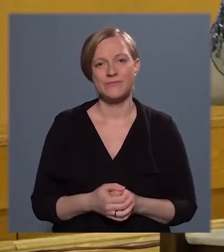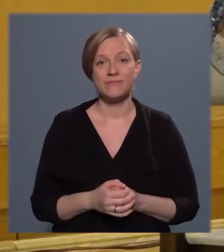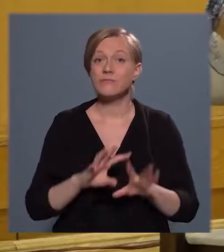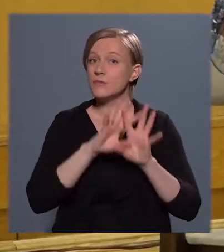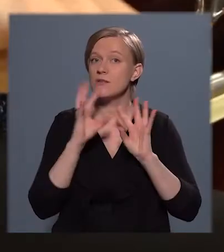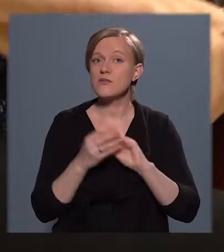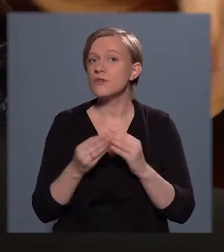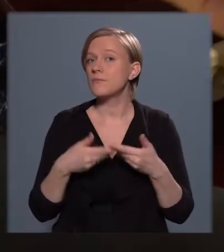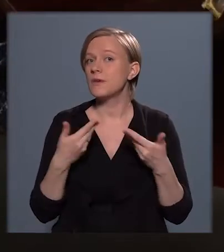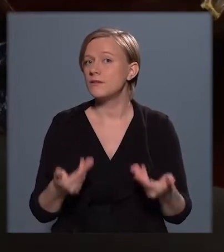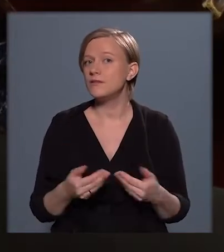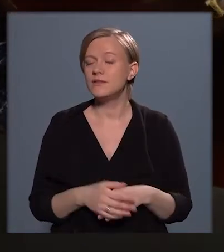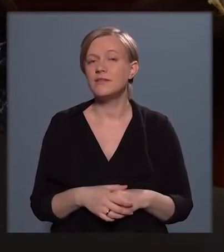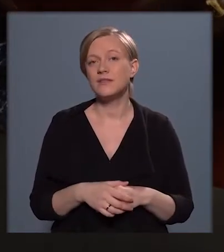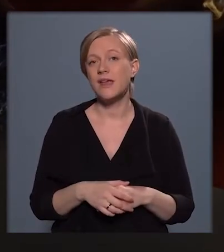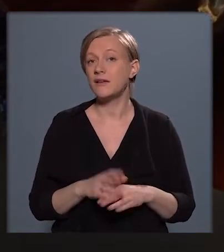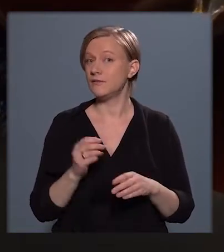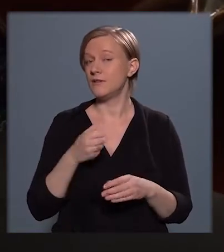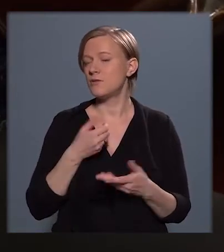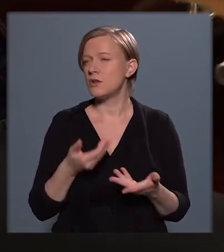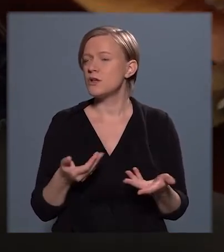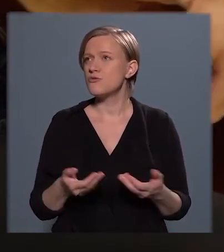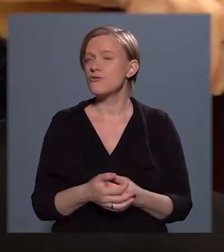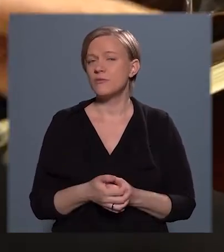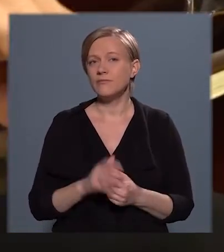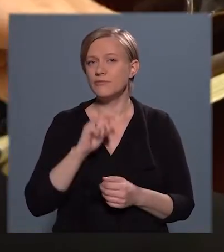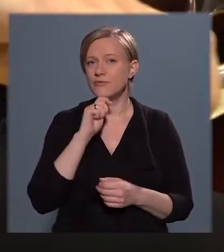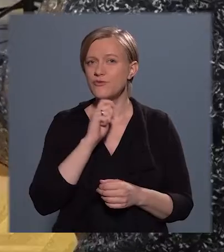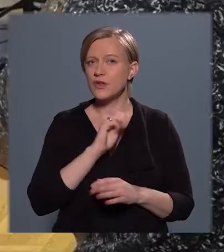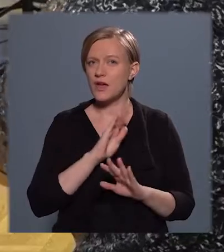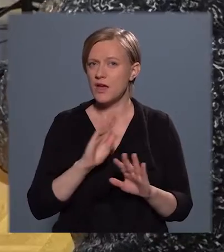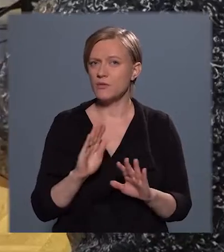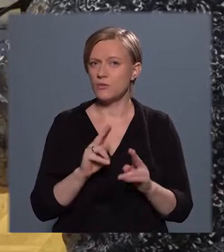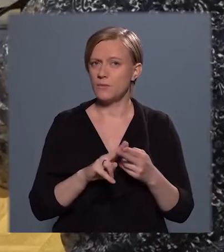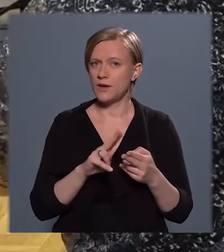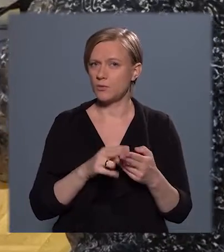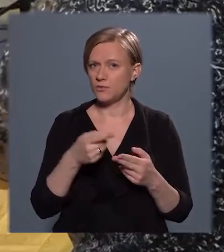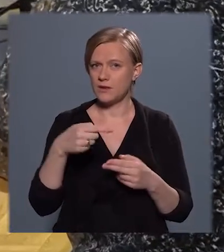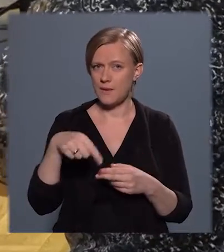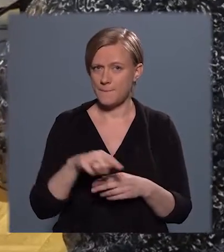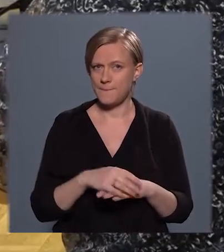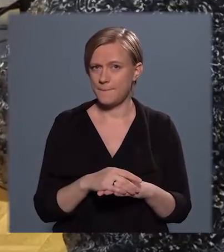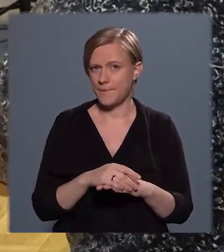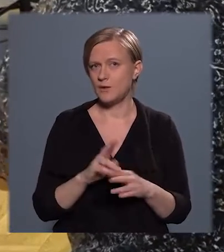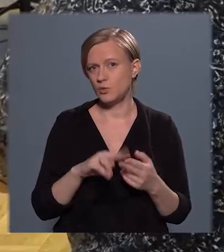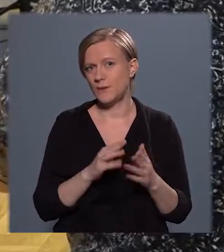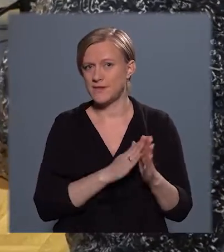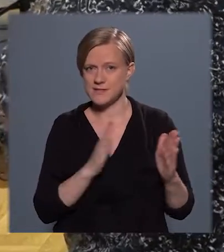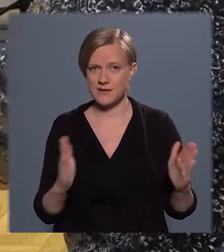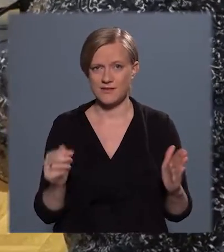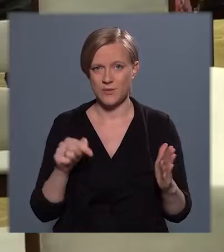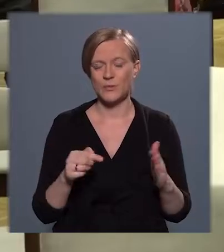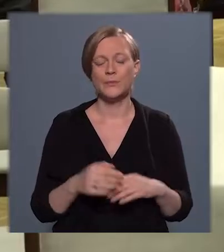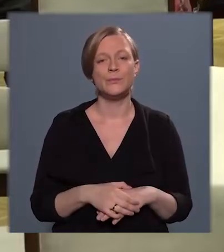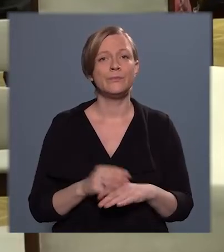Összességében tehát akkor végül is sikerül megünnepelni ezt az ünnepi szezont. Ezek